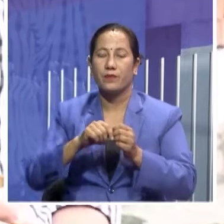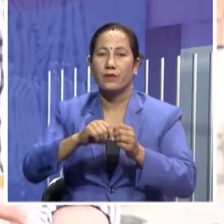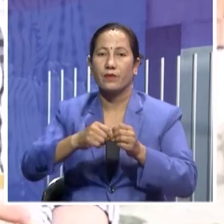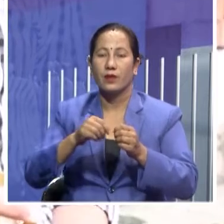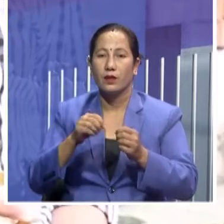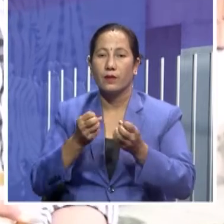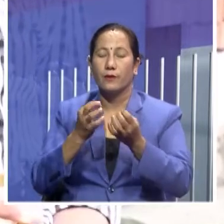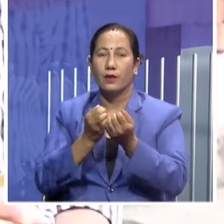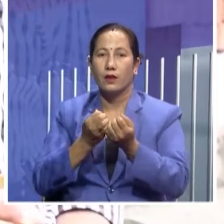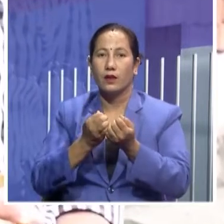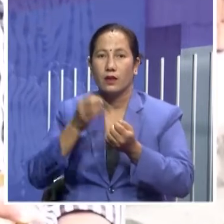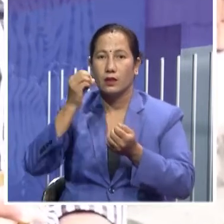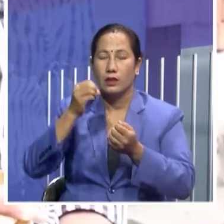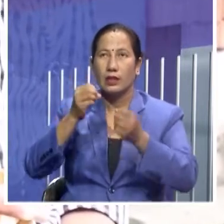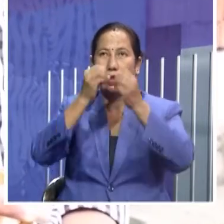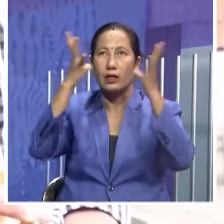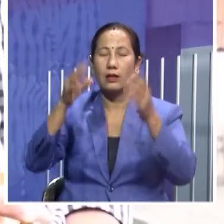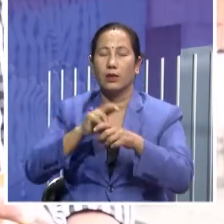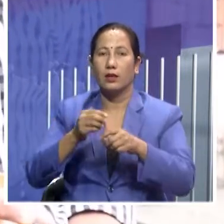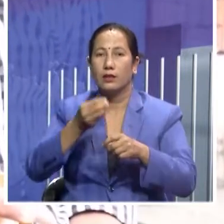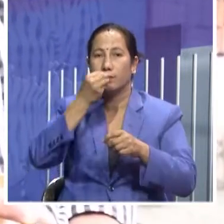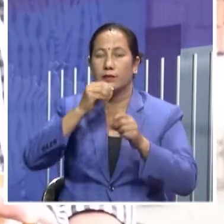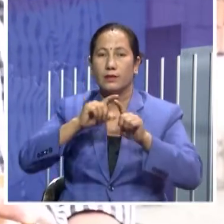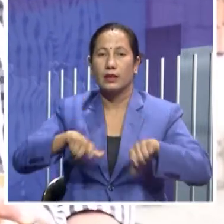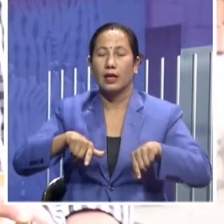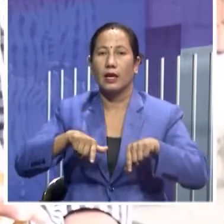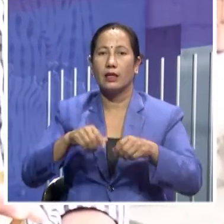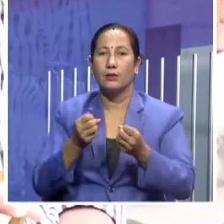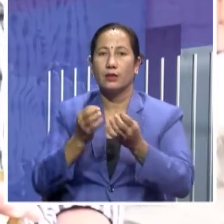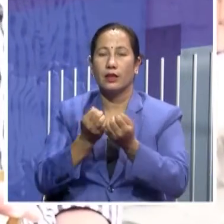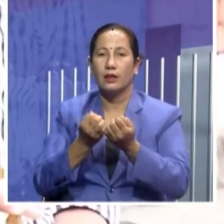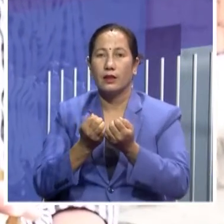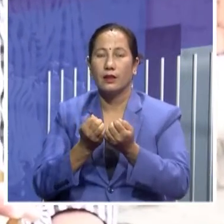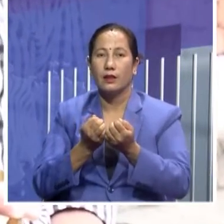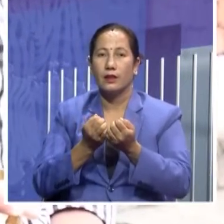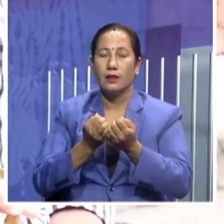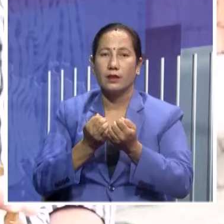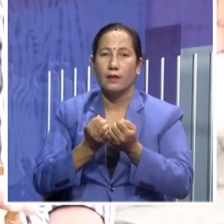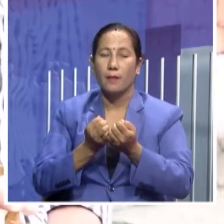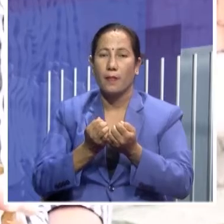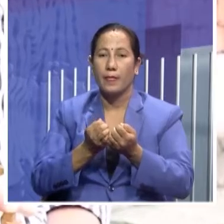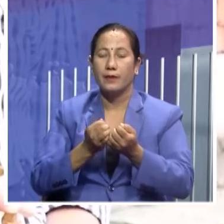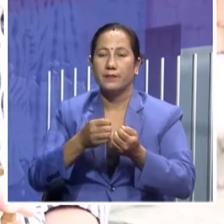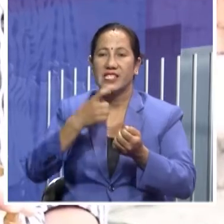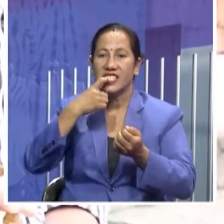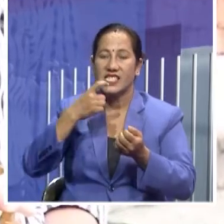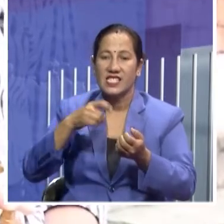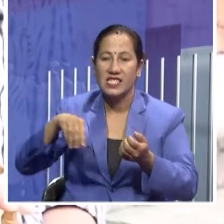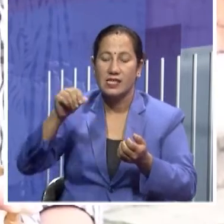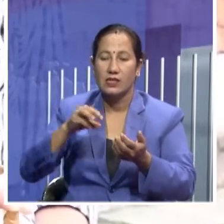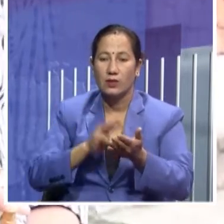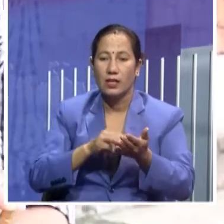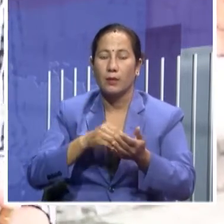माताको पूजा गर्छन्। बिहान दिनभरि केही नखाई साझा सूर्यास्त आउनुभन्दा पहिला तिन्नीको चामलको भात खान्छन्